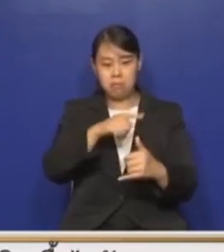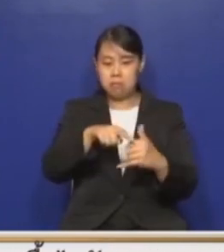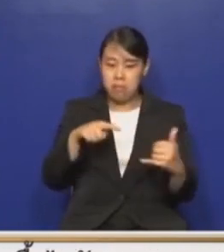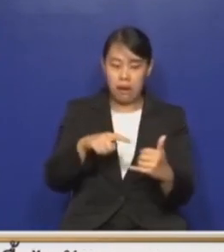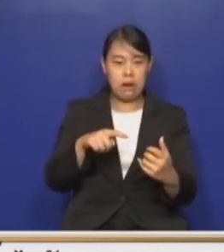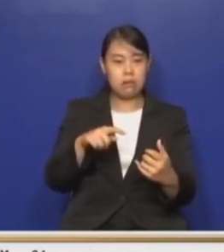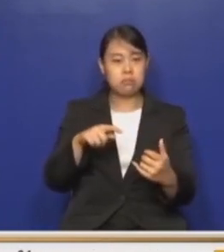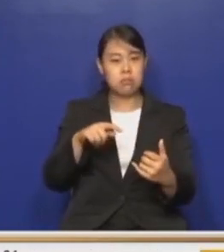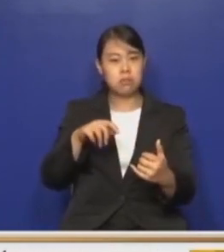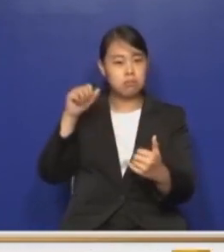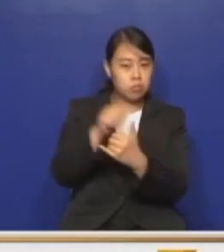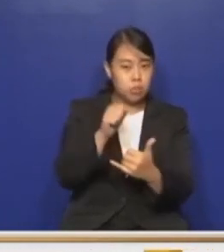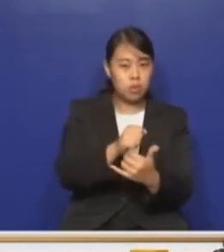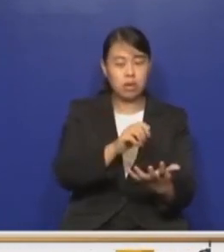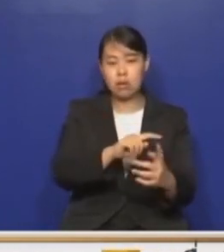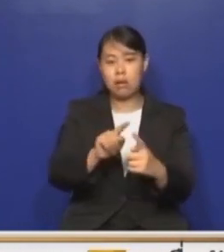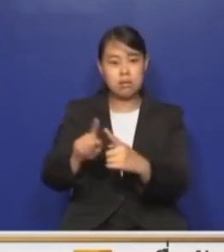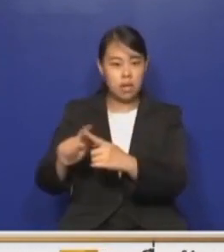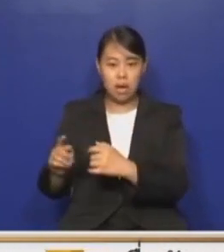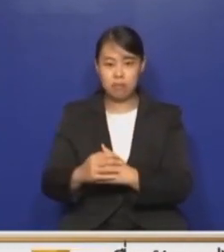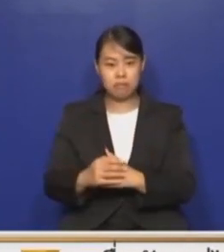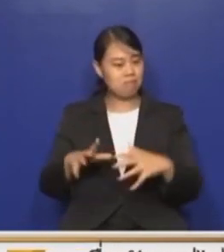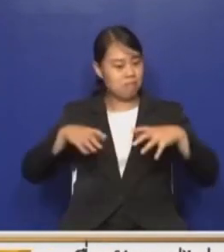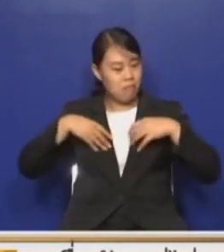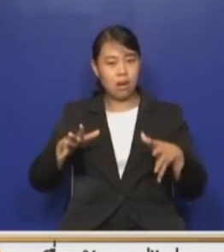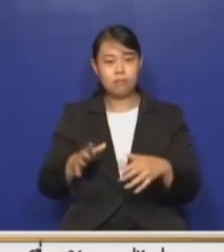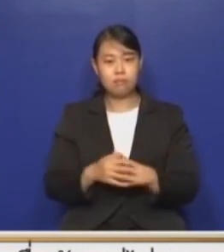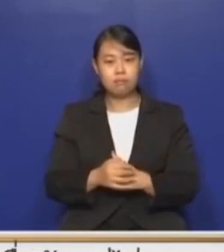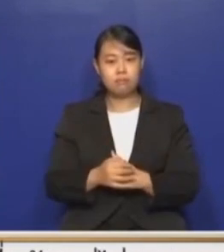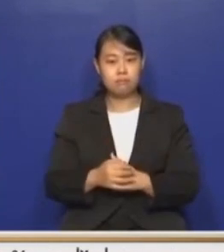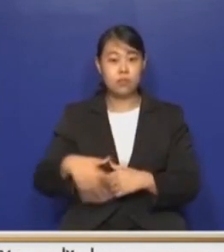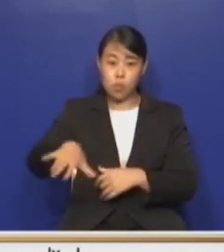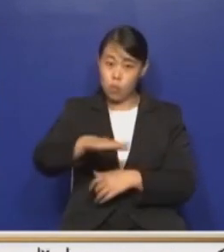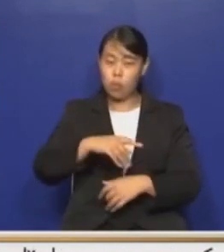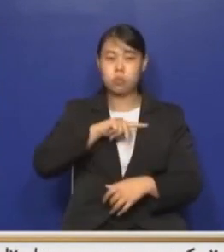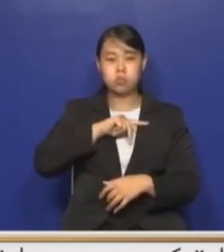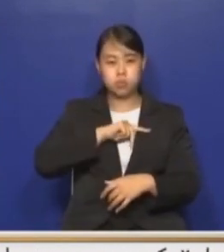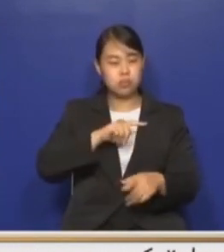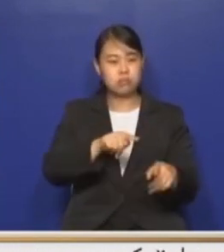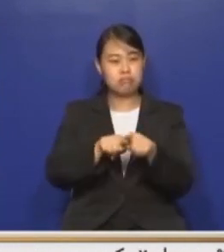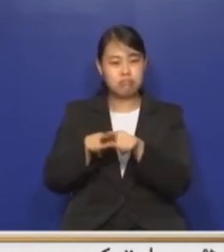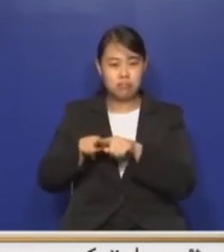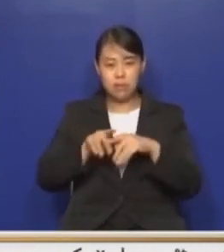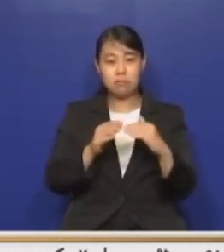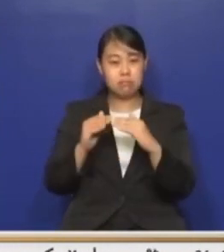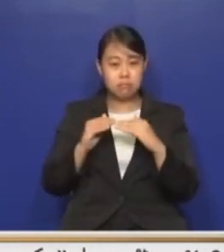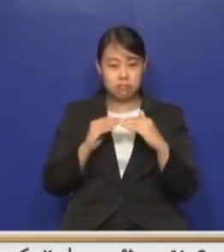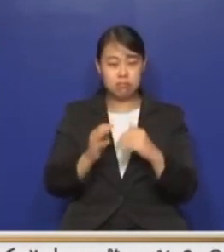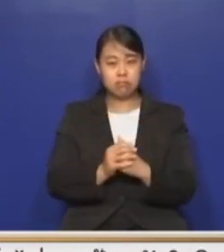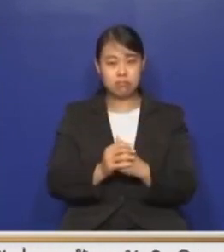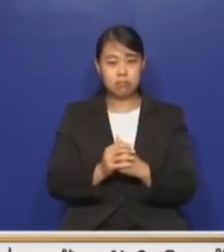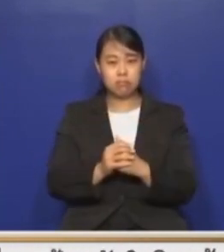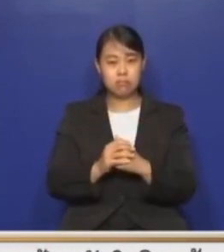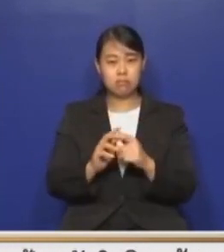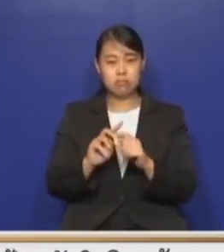เช่นนั้แ่นอนในวิสัยที่เราเป็ชาวพุทธเหมอนกบท่านแต่ส่ที่เกิดขึ้นอาจจะเกิดขึน